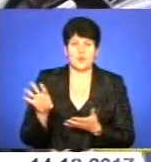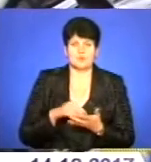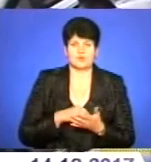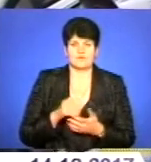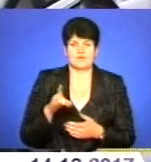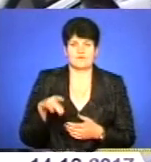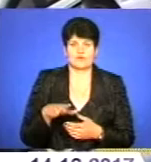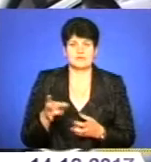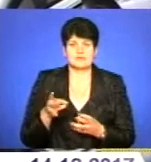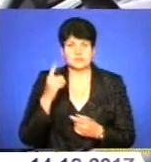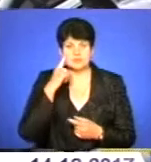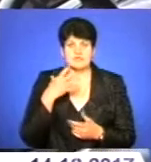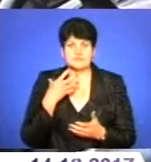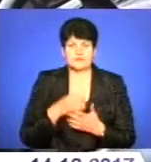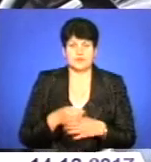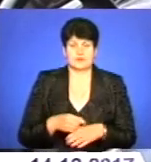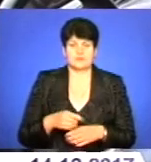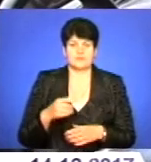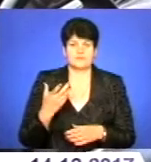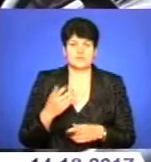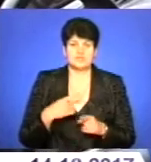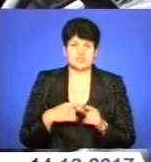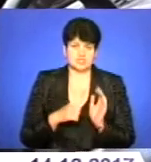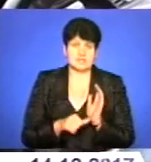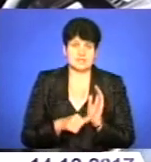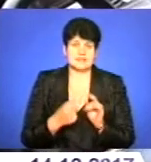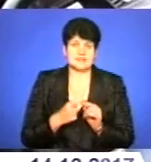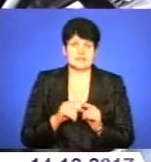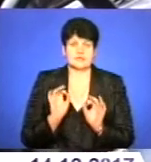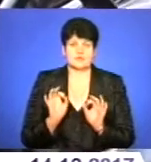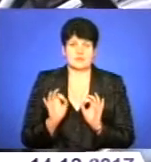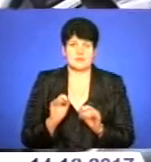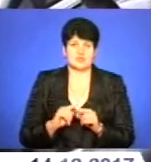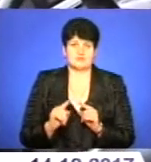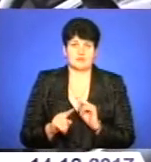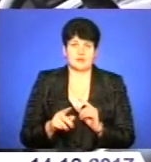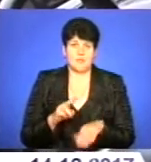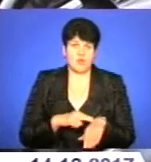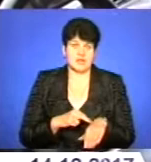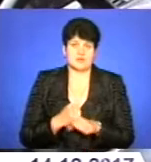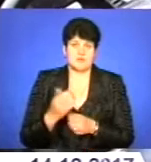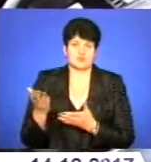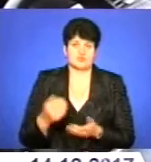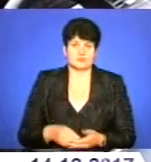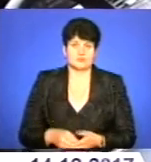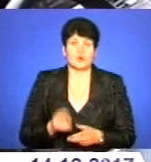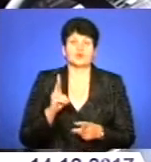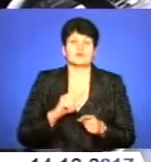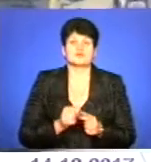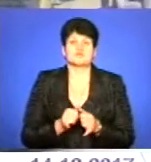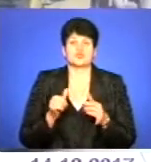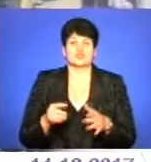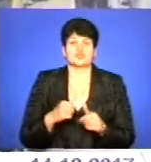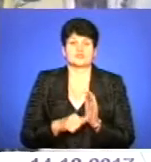Ну треба своєю головою думати. Ну 60 – це нормальна швидкість. Нехай поліція працює. Хто перевищує